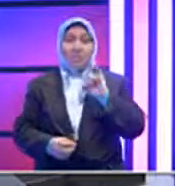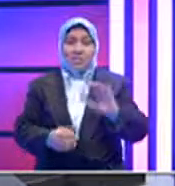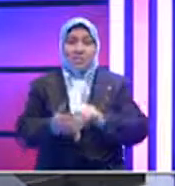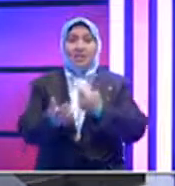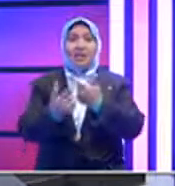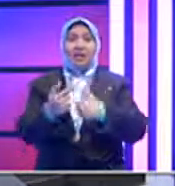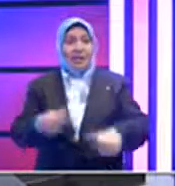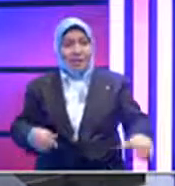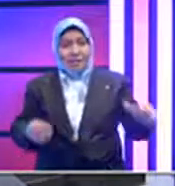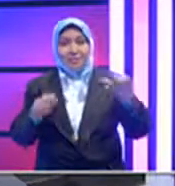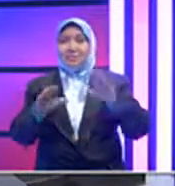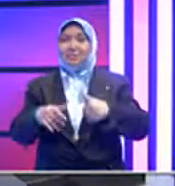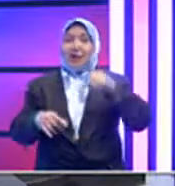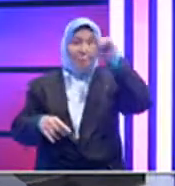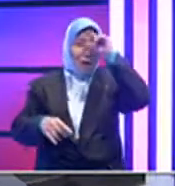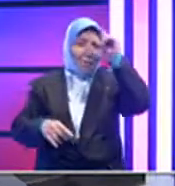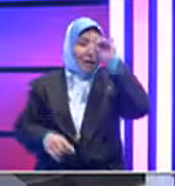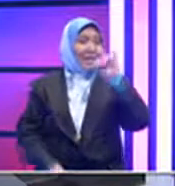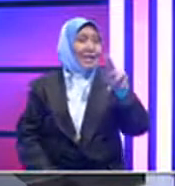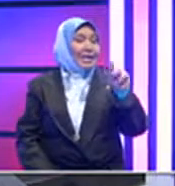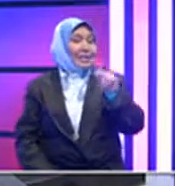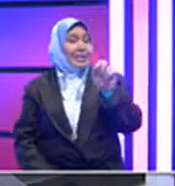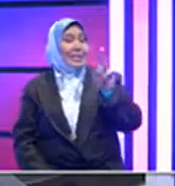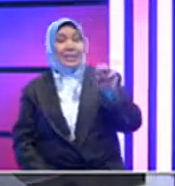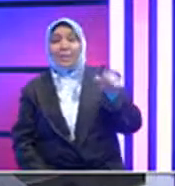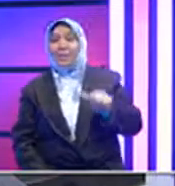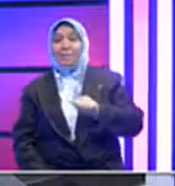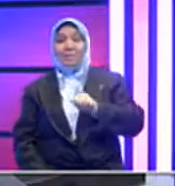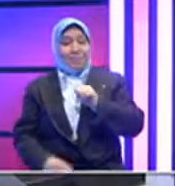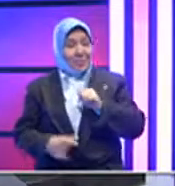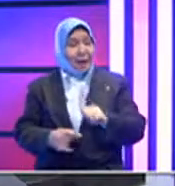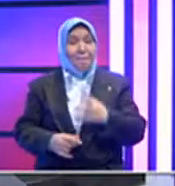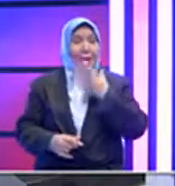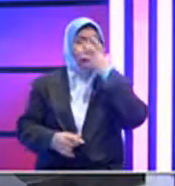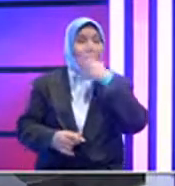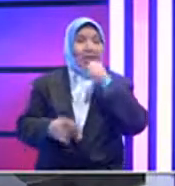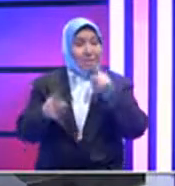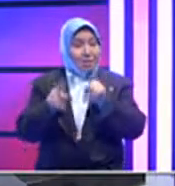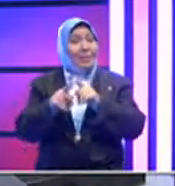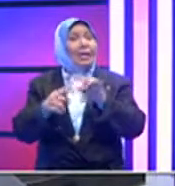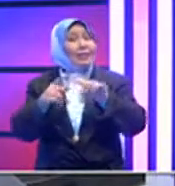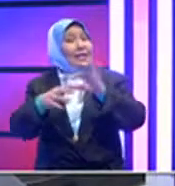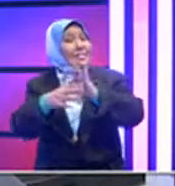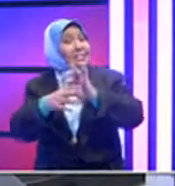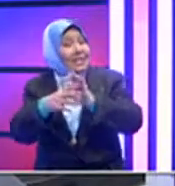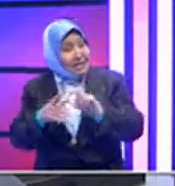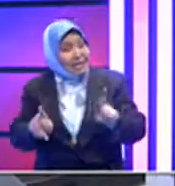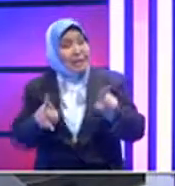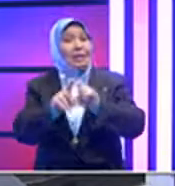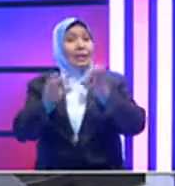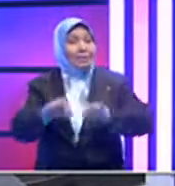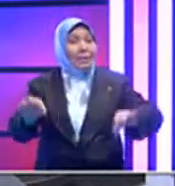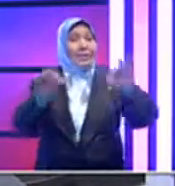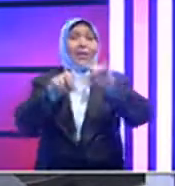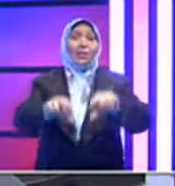daripada bangsa hati apa-apa intim arah Batak sama-sama depannya tapi isinya sama istrinya Samosir yang penting hanya